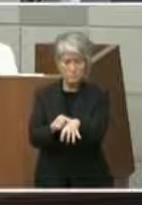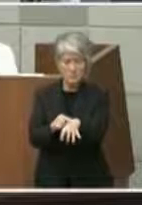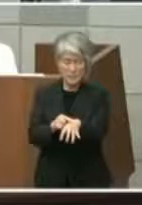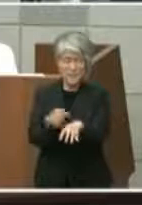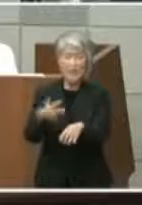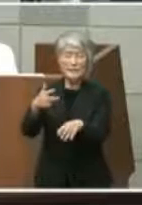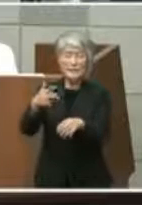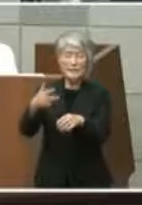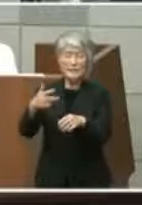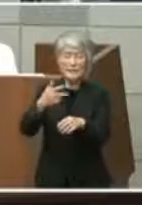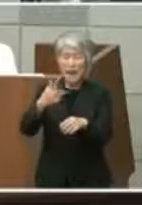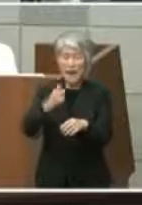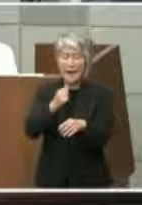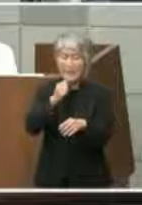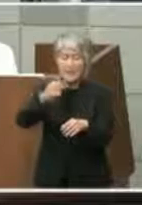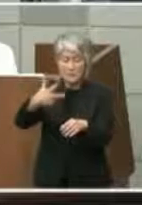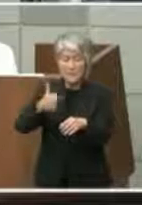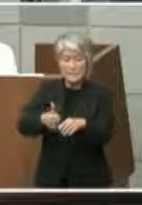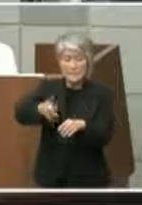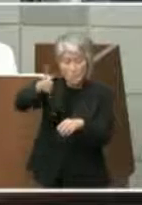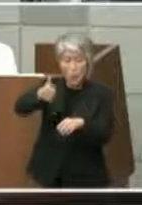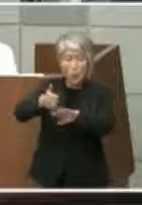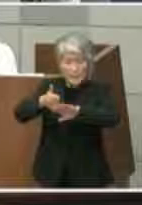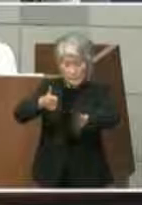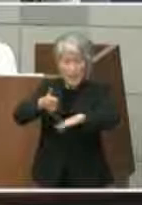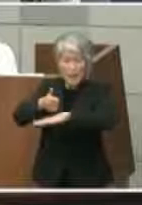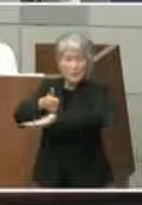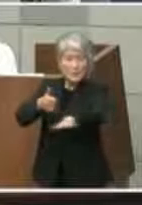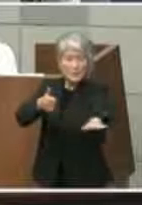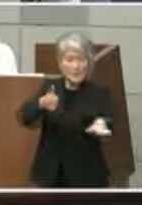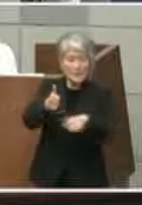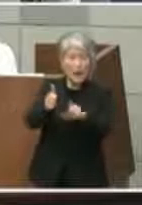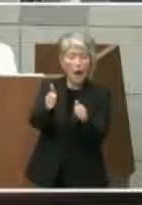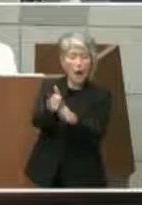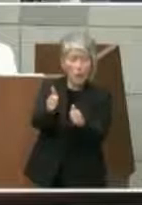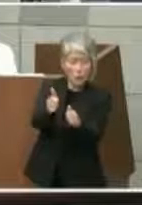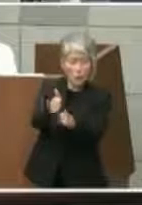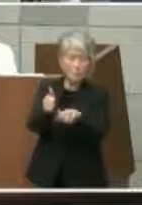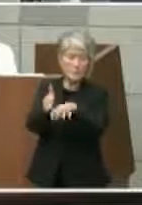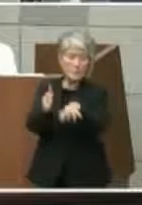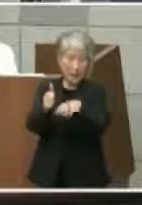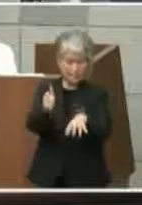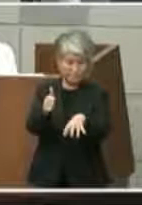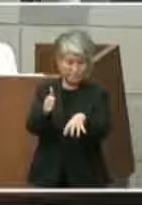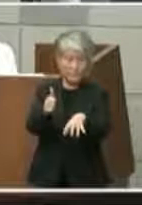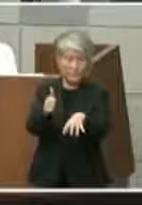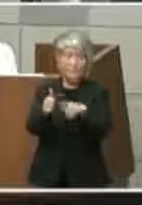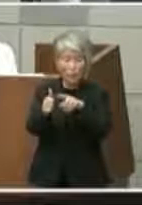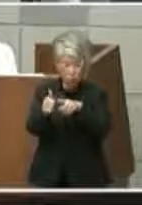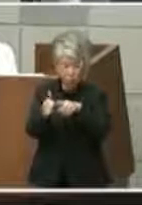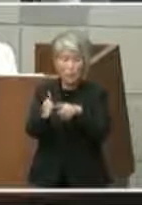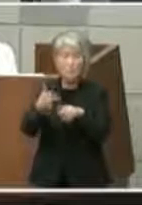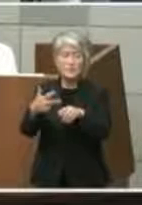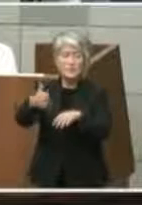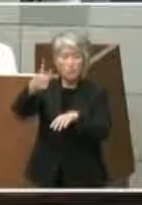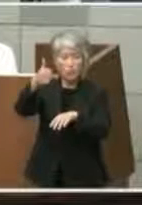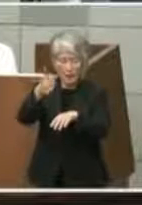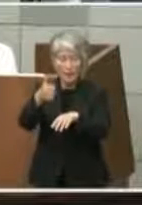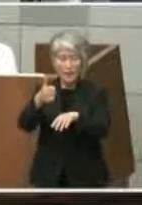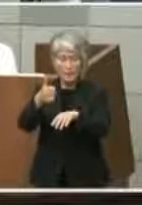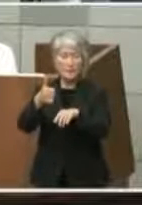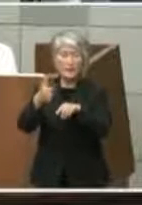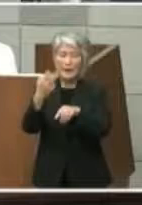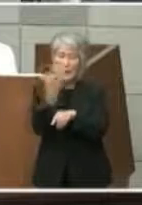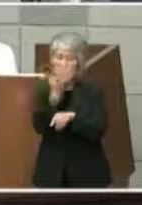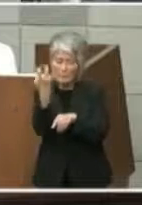外の方みんな補助機関ですよね。ですからあの職員の皆さんを市長が指揮監督する権利を持って、権限といい